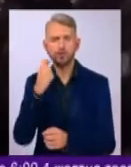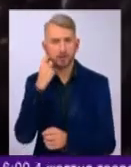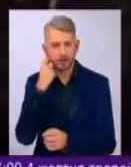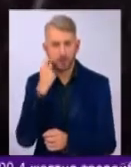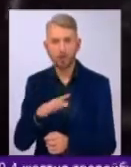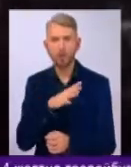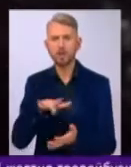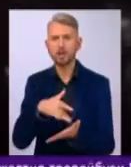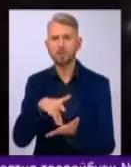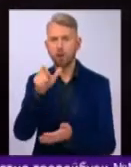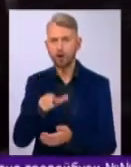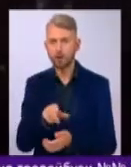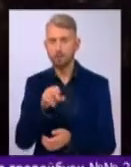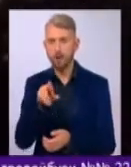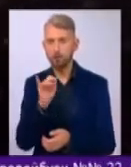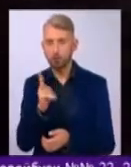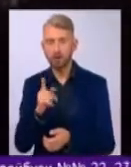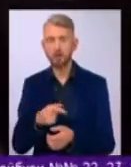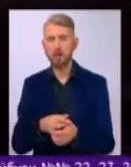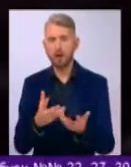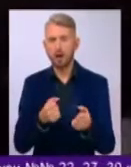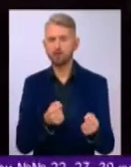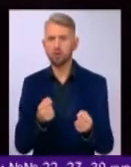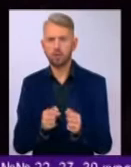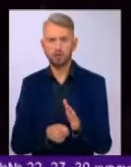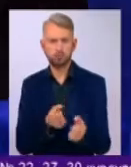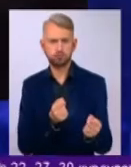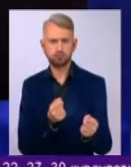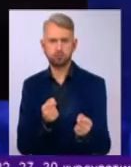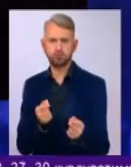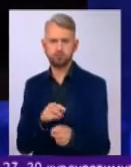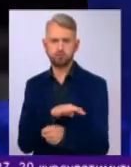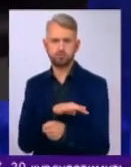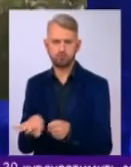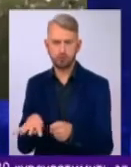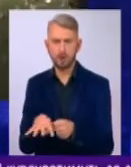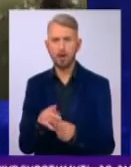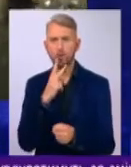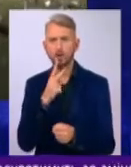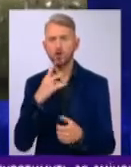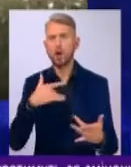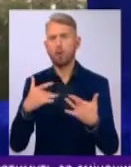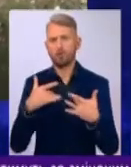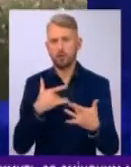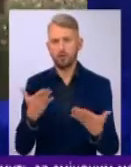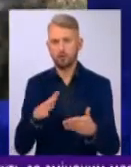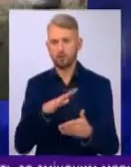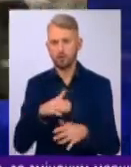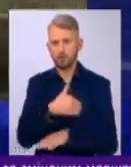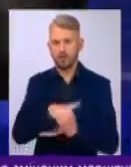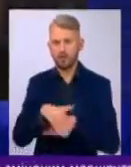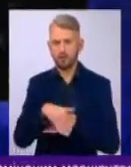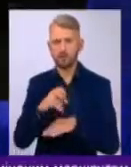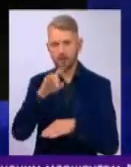колишній бухгалтер Стівен Падок з автоматичної зброї відкрив вогонь по глядачах концерту кантрі-музики, який проходив під відкритим небом